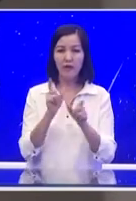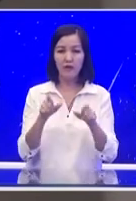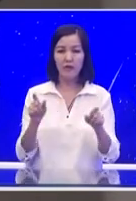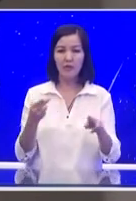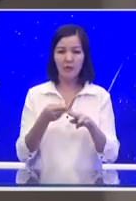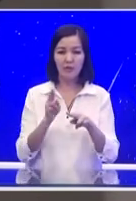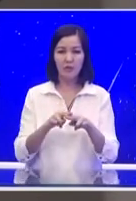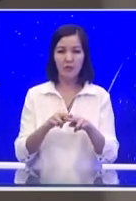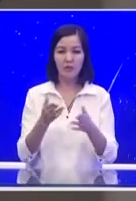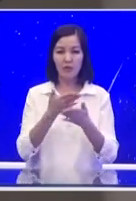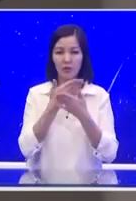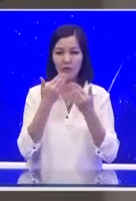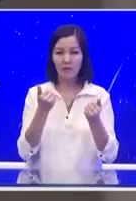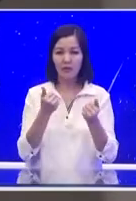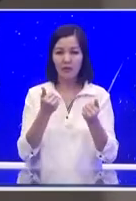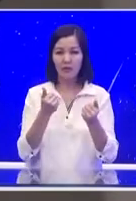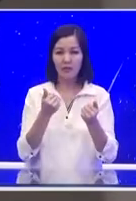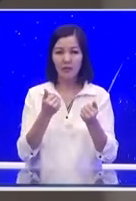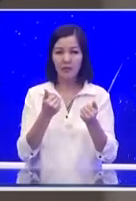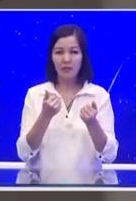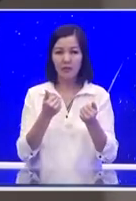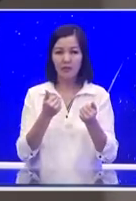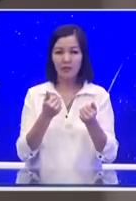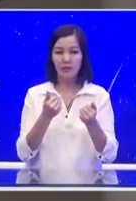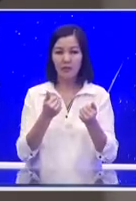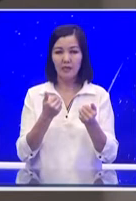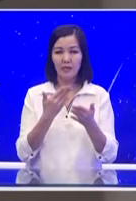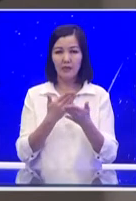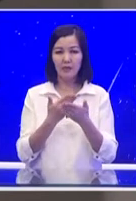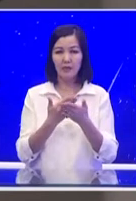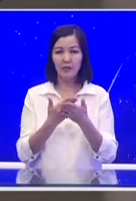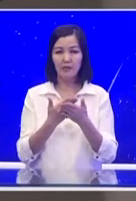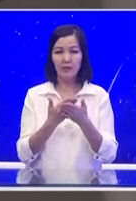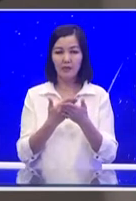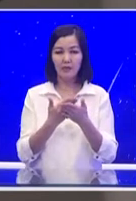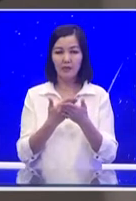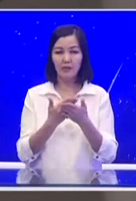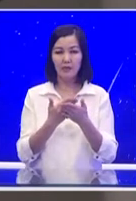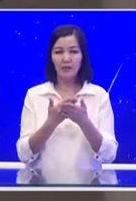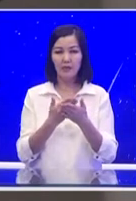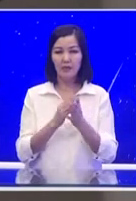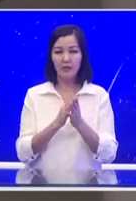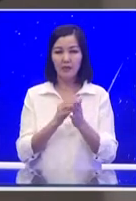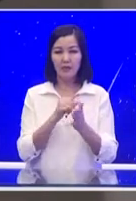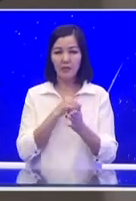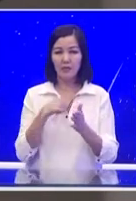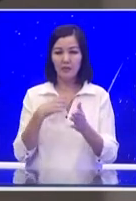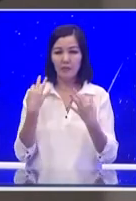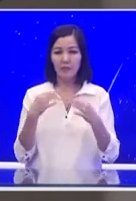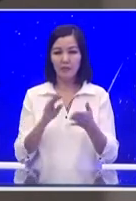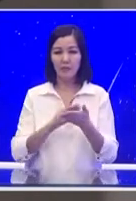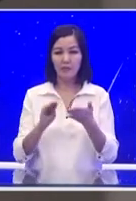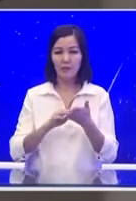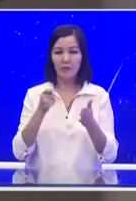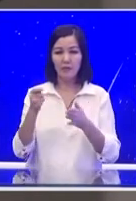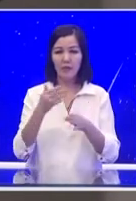которые не относятся к социально уязвимым слоям населения, они, значит, подают в произвольной форме заявление в